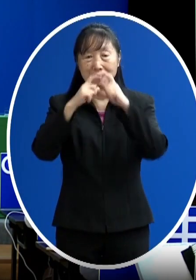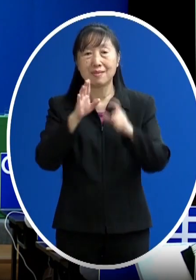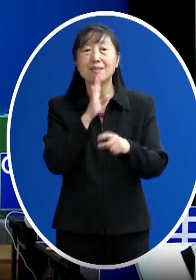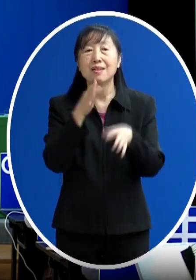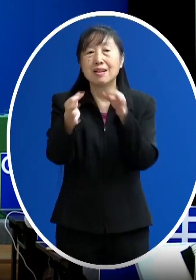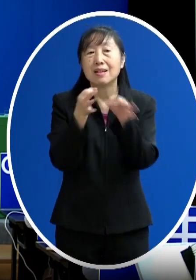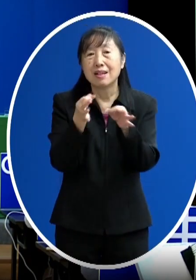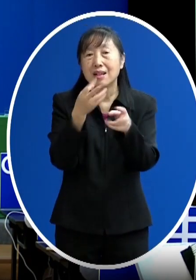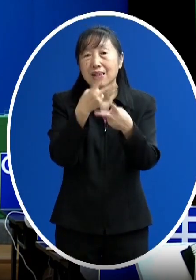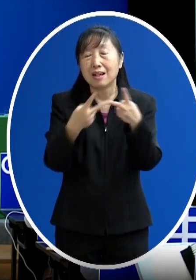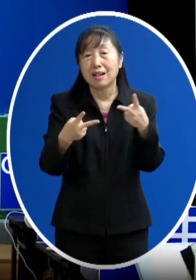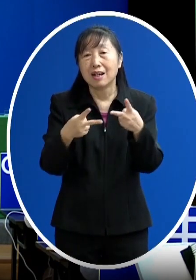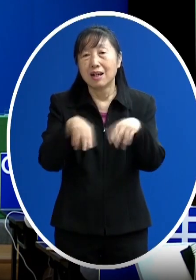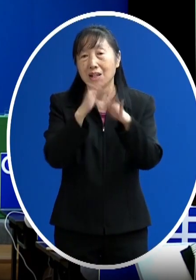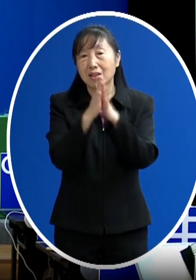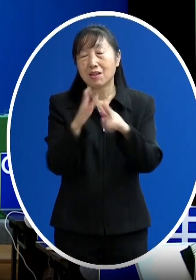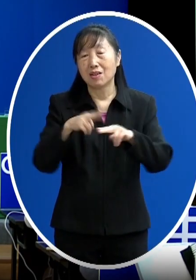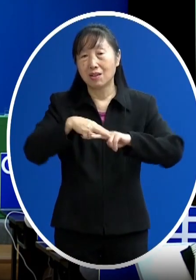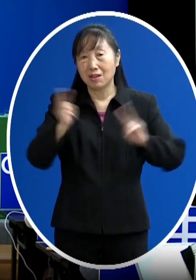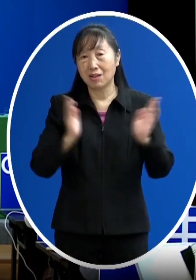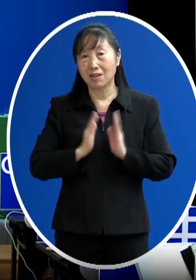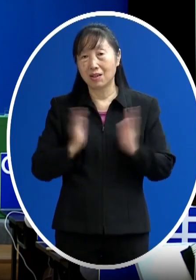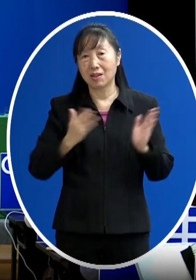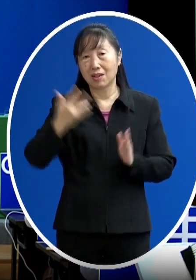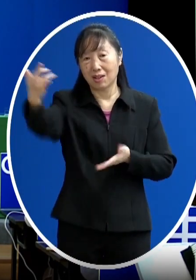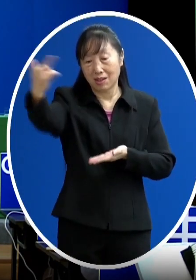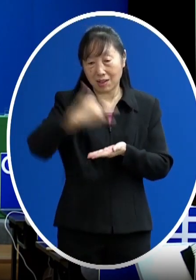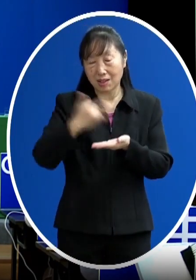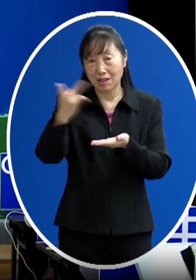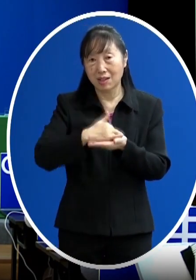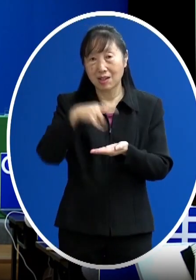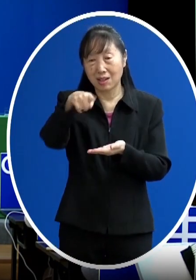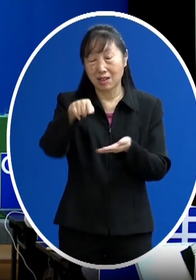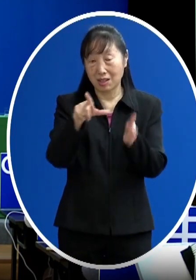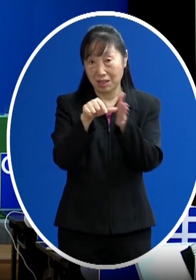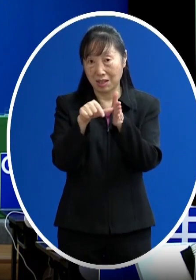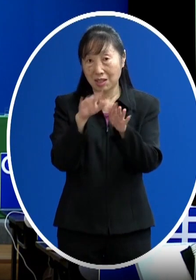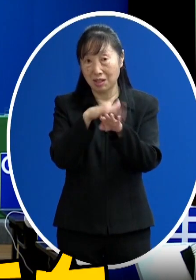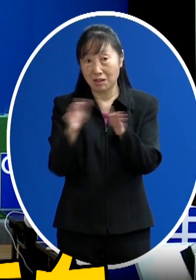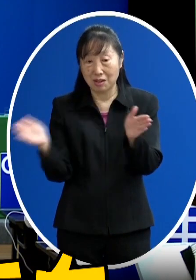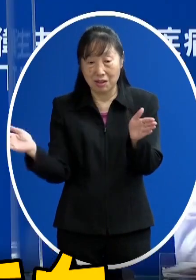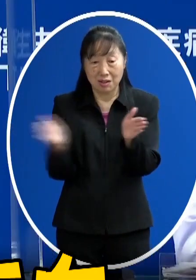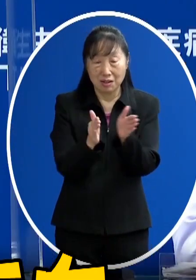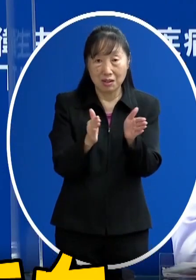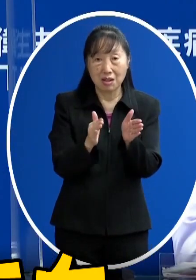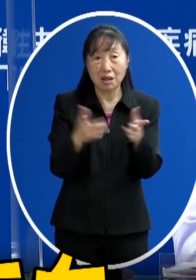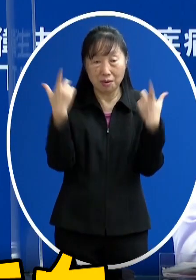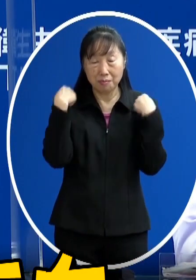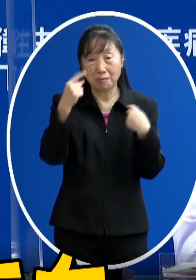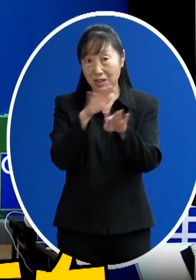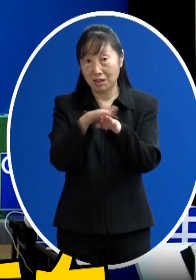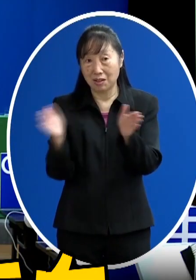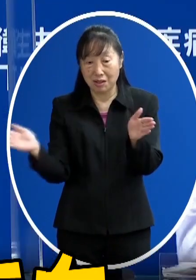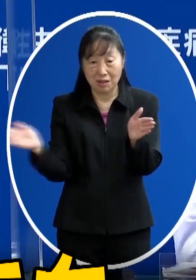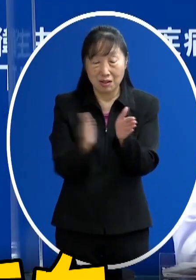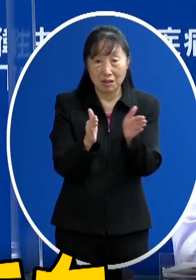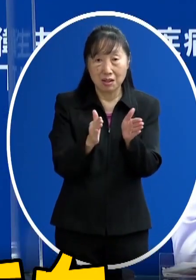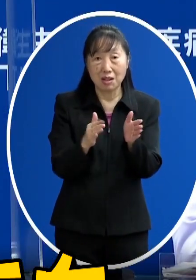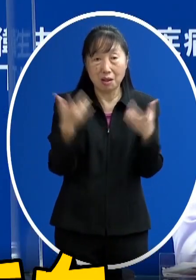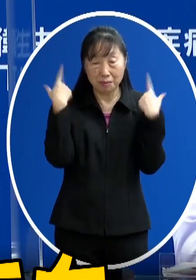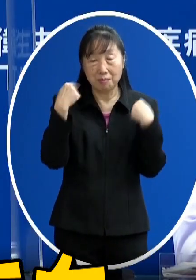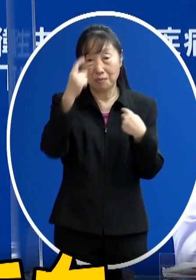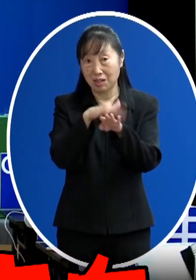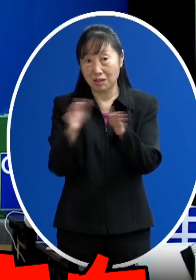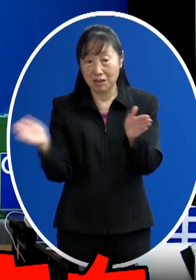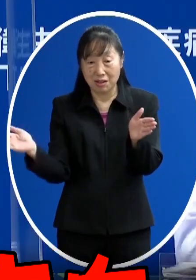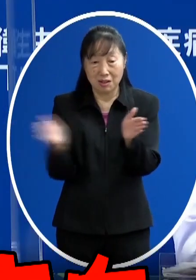商务课全面开放，居简会比10天更短。 啊，是有这样的一个方向，是有这样的